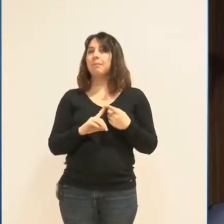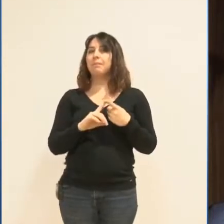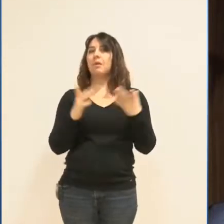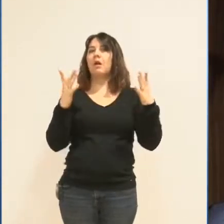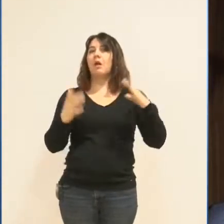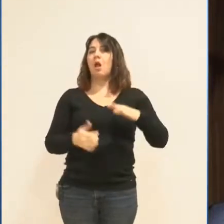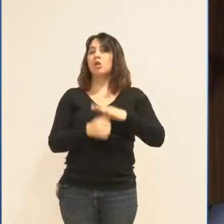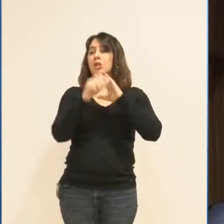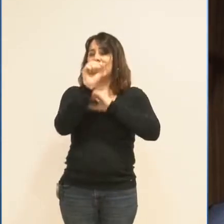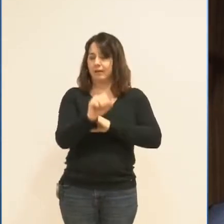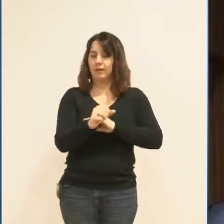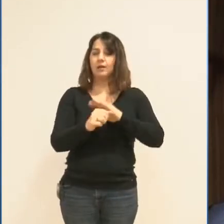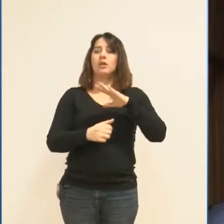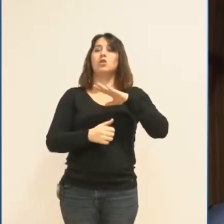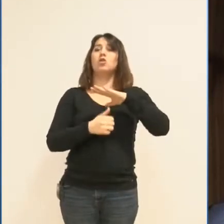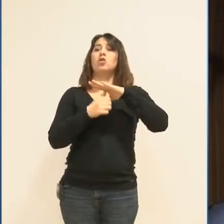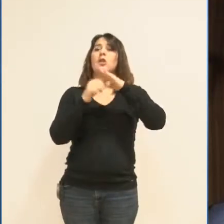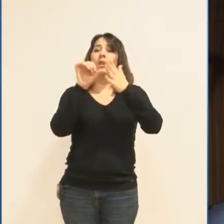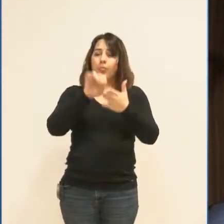centralité